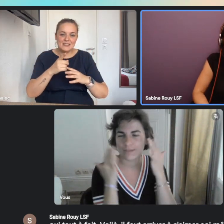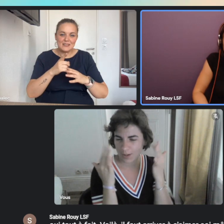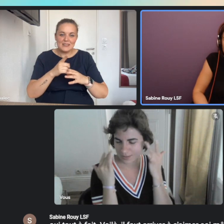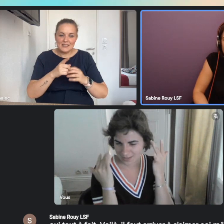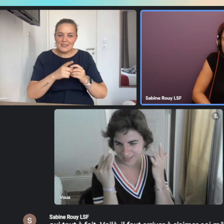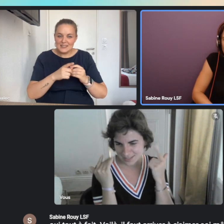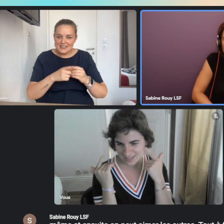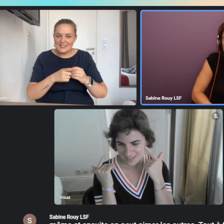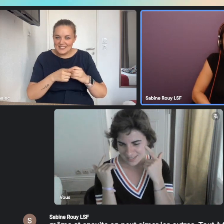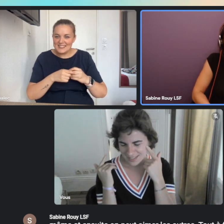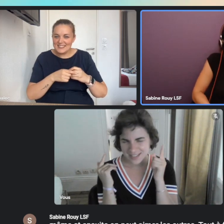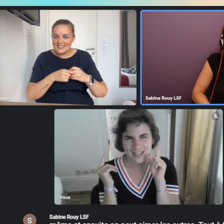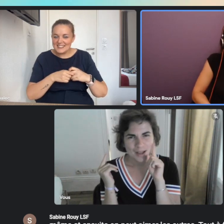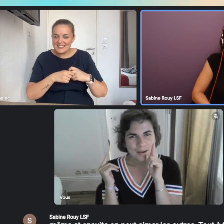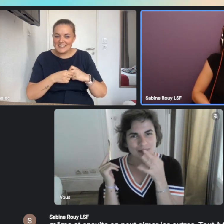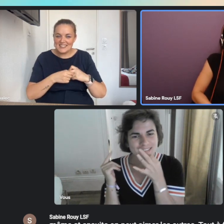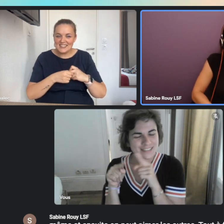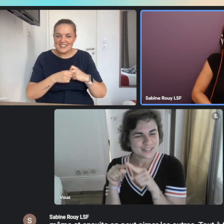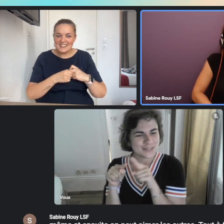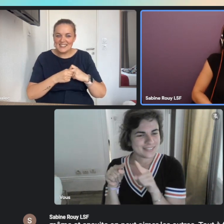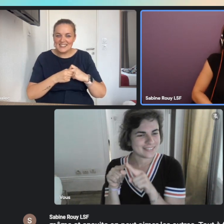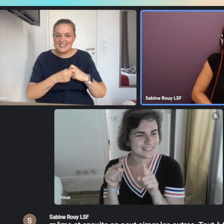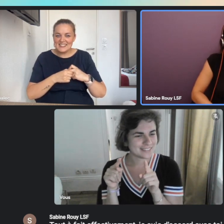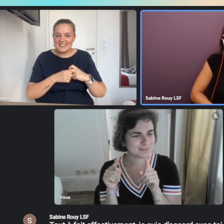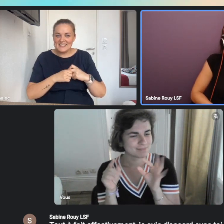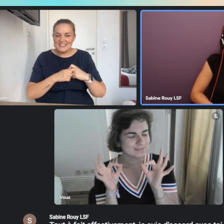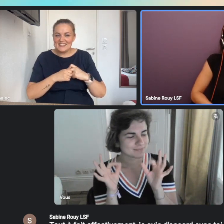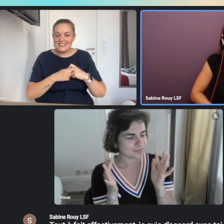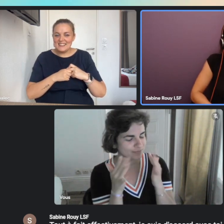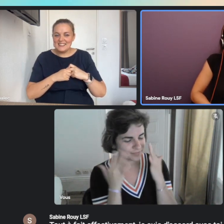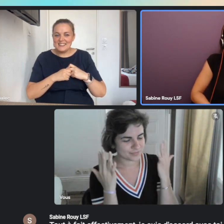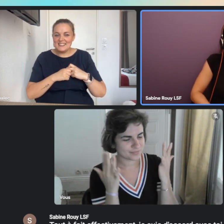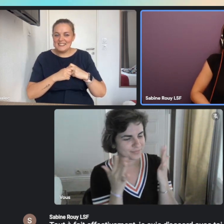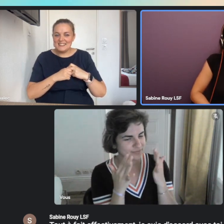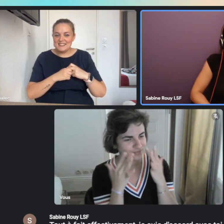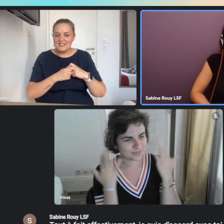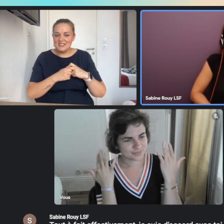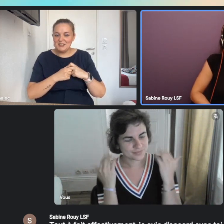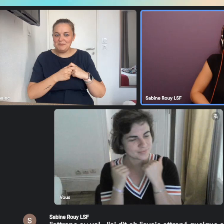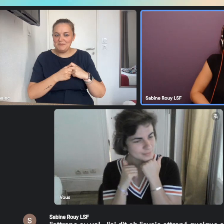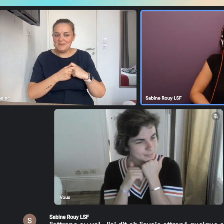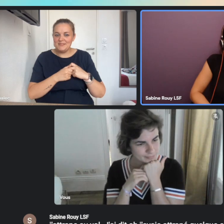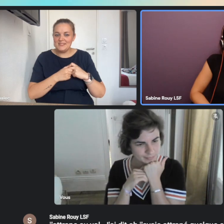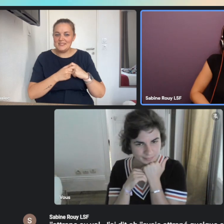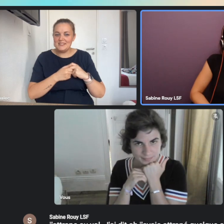peut-être? C'est en lien avec l'influence? Oui, c'est en lien avec l'influence, mais alors pourquoi? Je sais plus ce que je voulais dire.